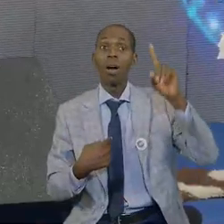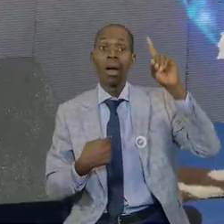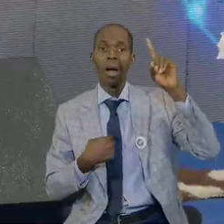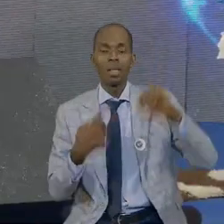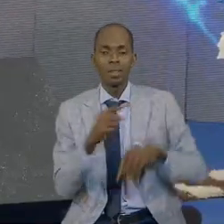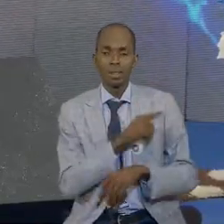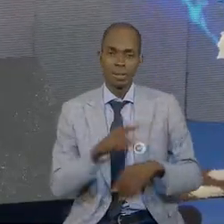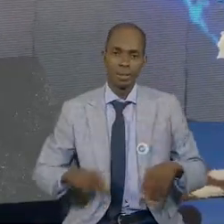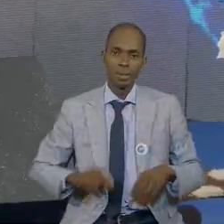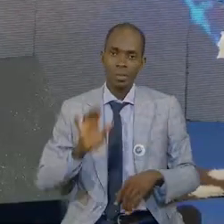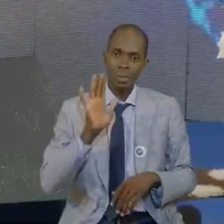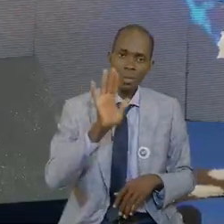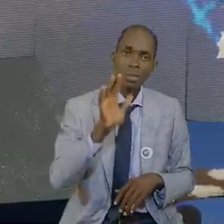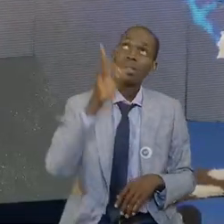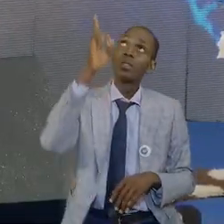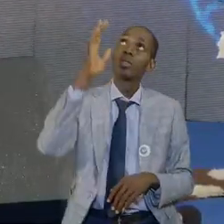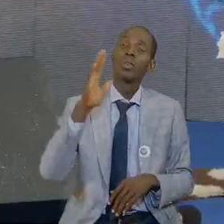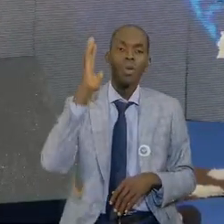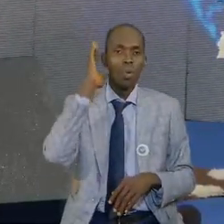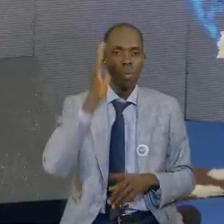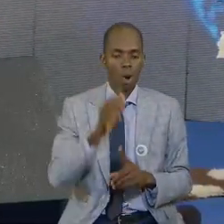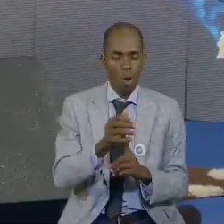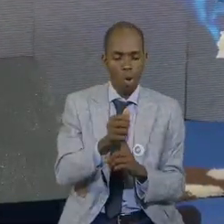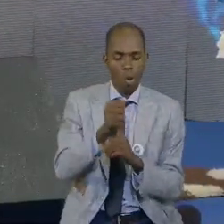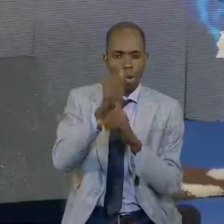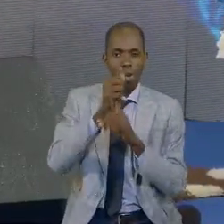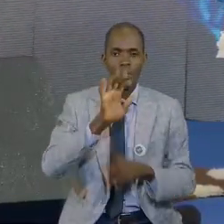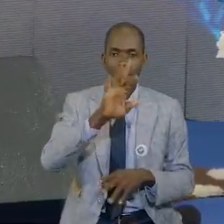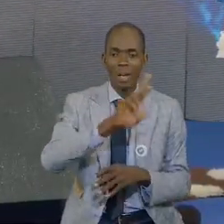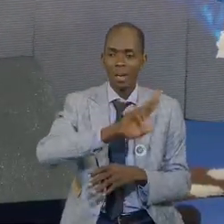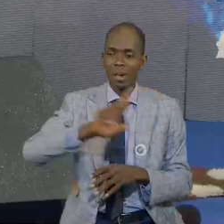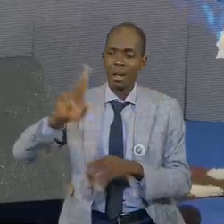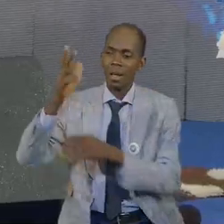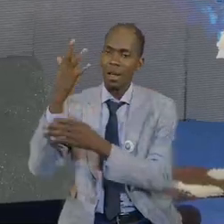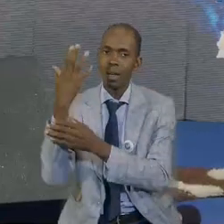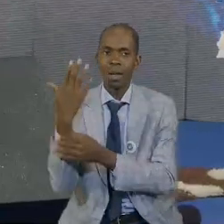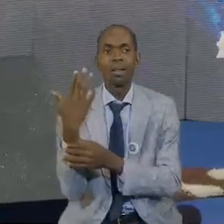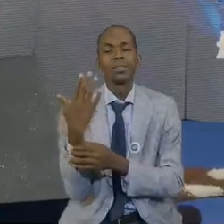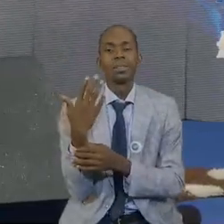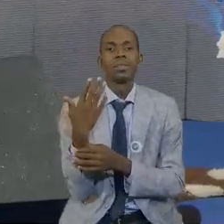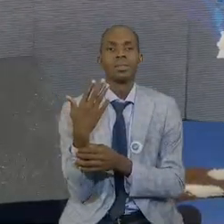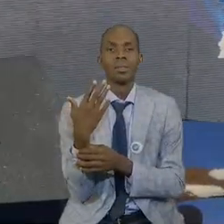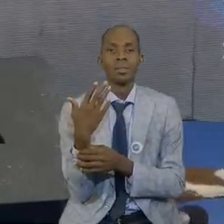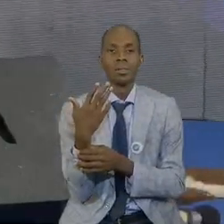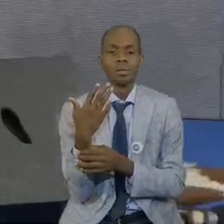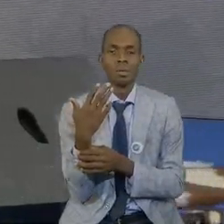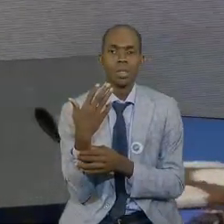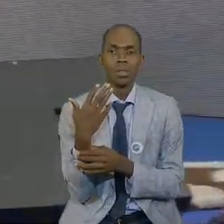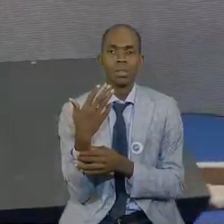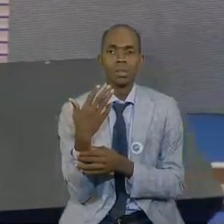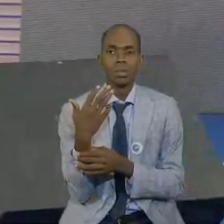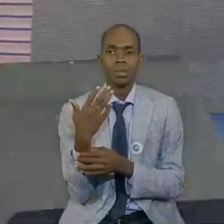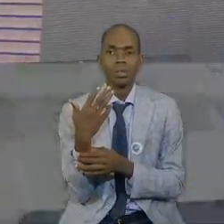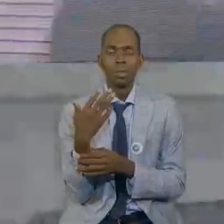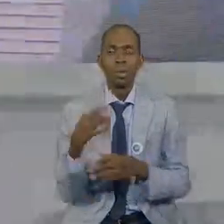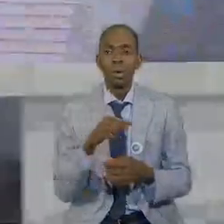thy God, will hold thy right hand. Car je suis l'Éternel ton Dieu qui fortifie ta droite. When